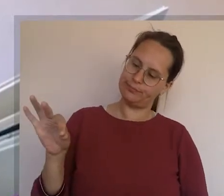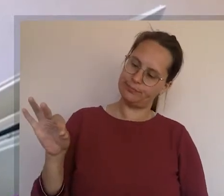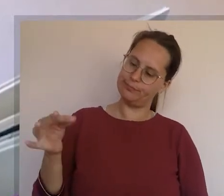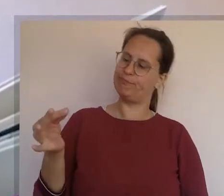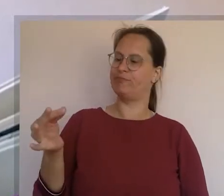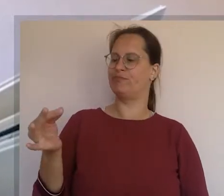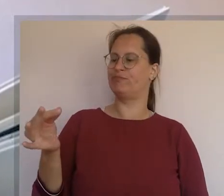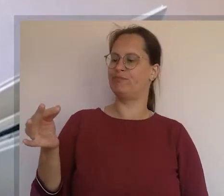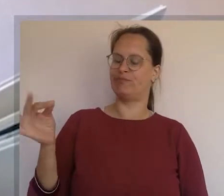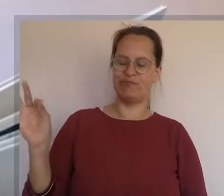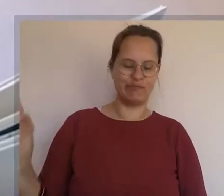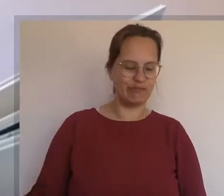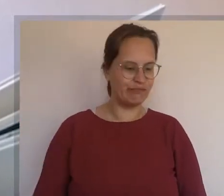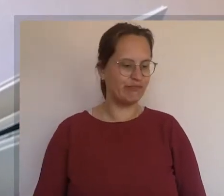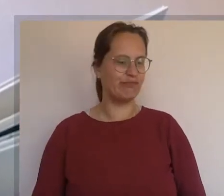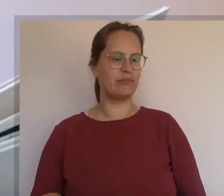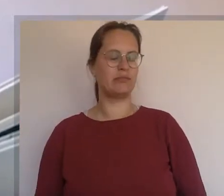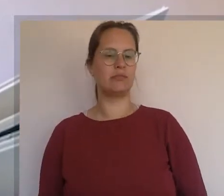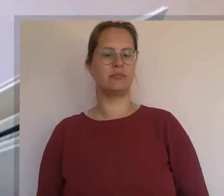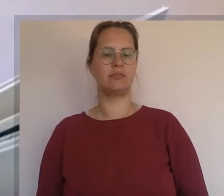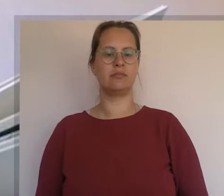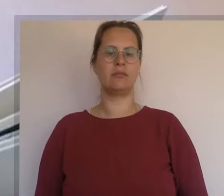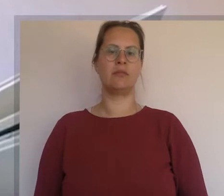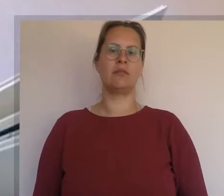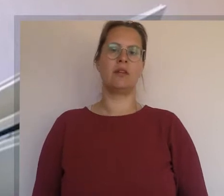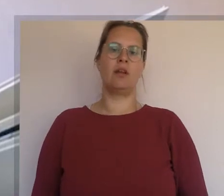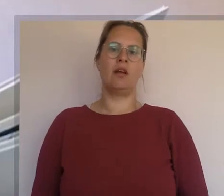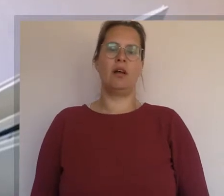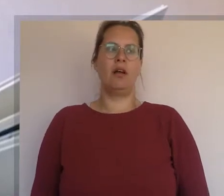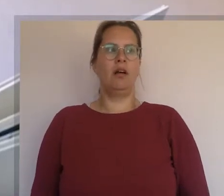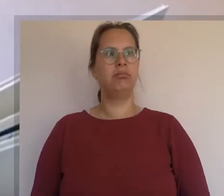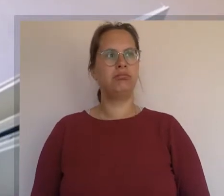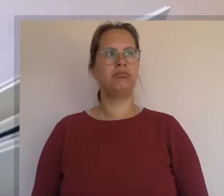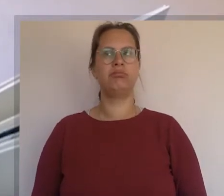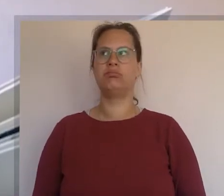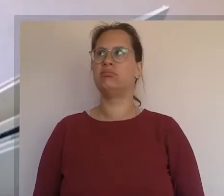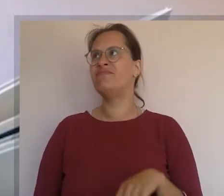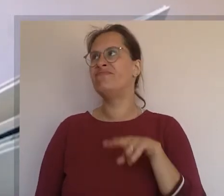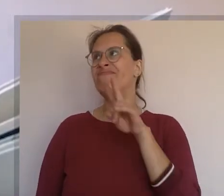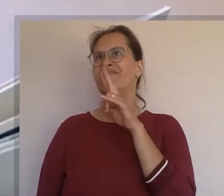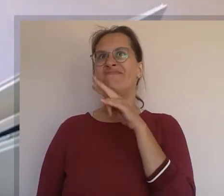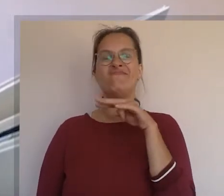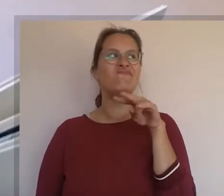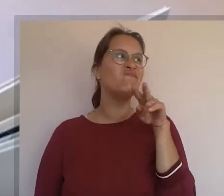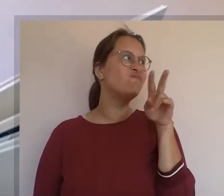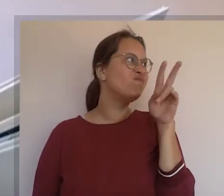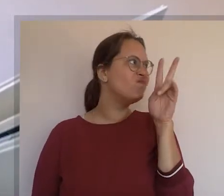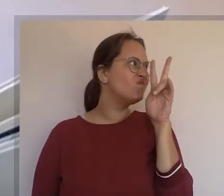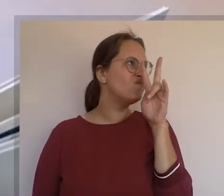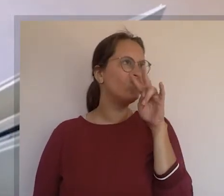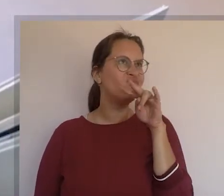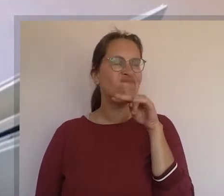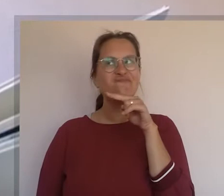weer een stukje op en legt het weer weg. Ze kijkt om zich heen en zucht.